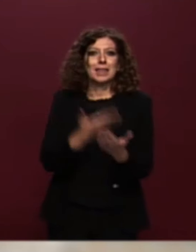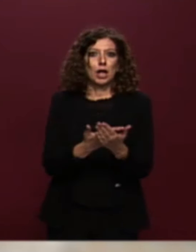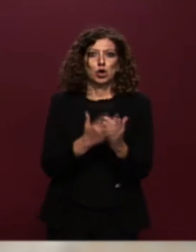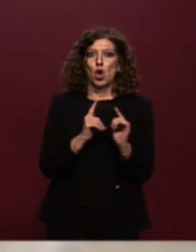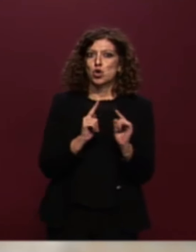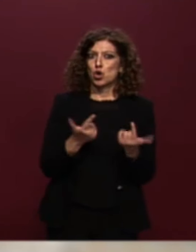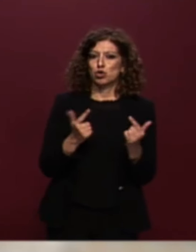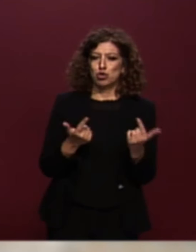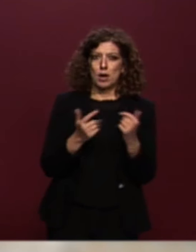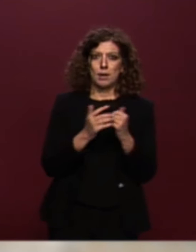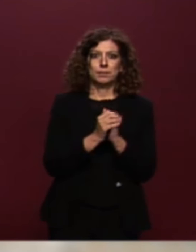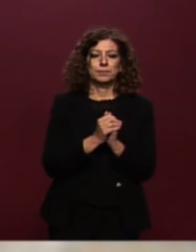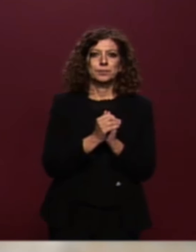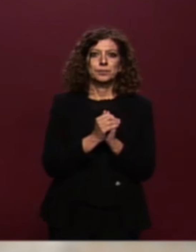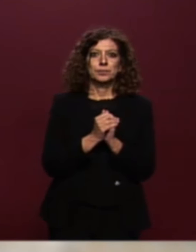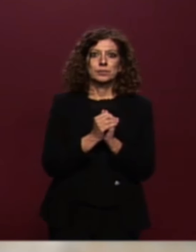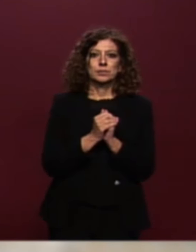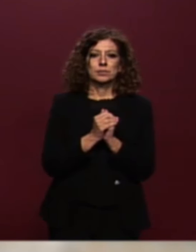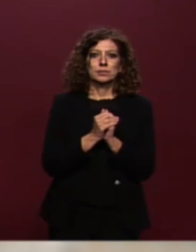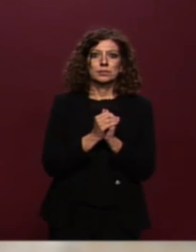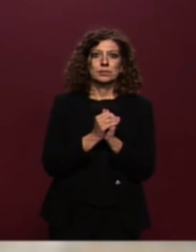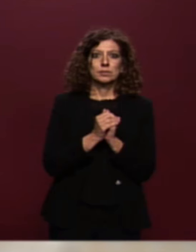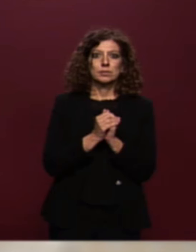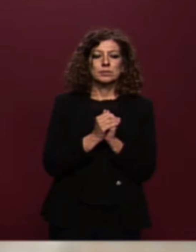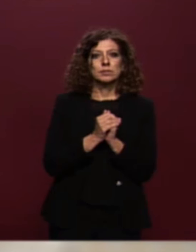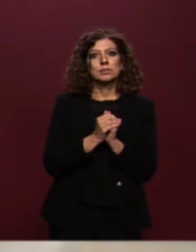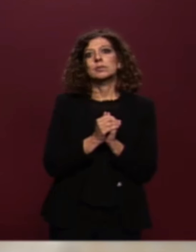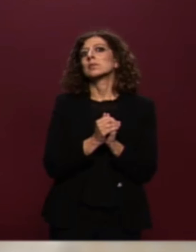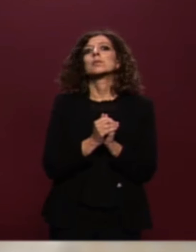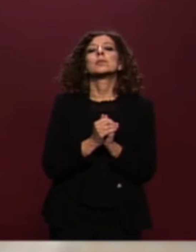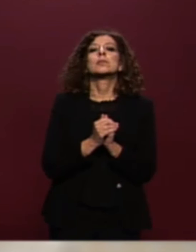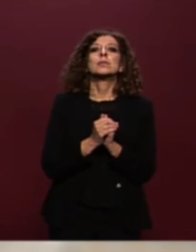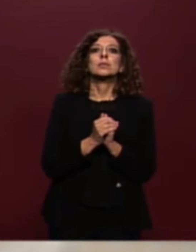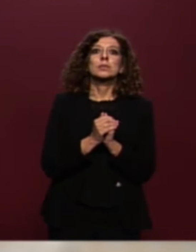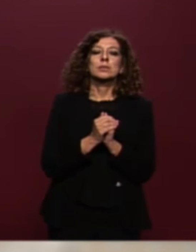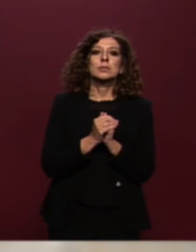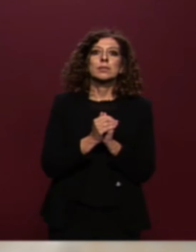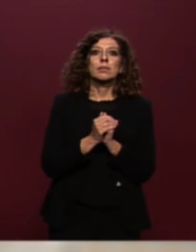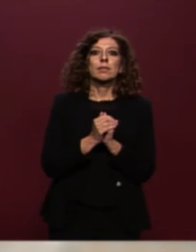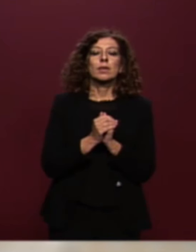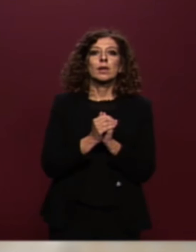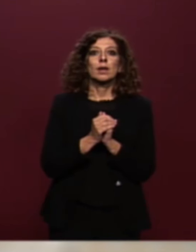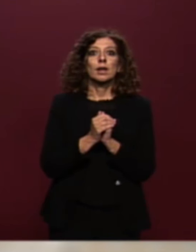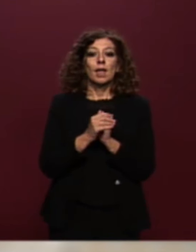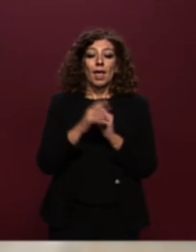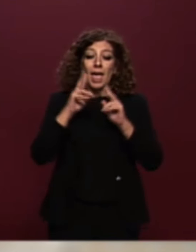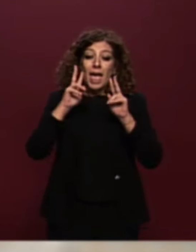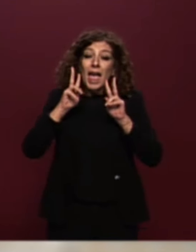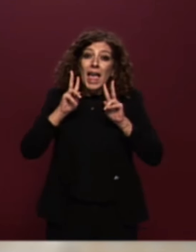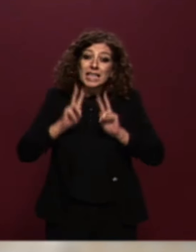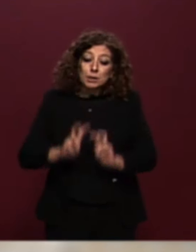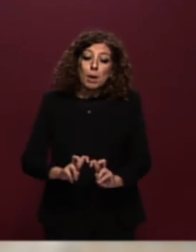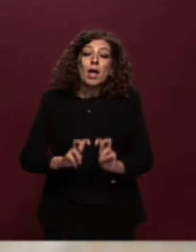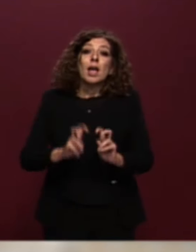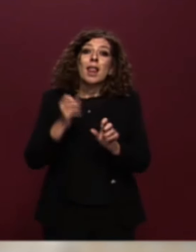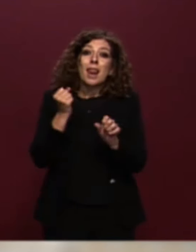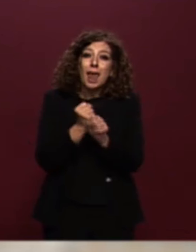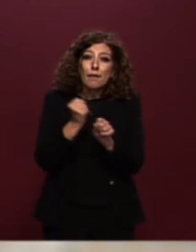adeguatamente. Dobbiamo pertanto rafforzare gli ispettorati del lavoro, dando